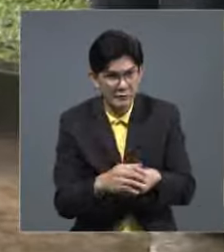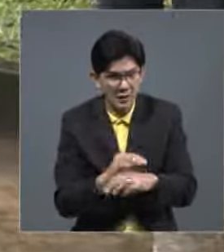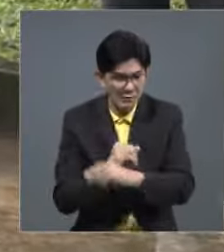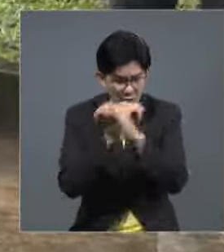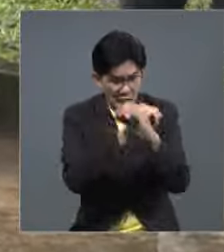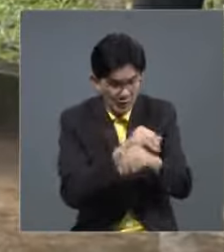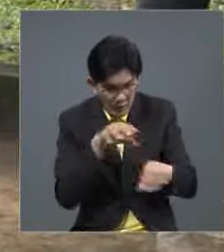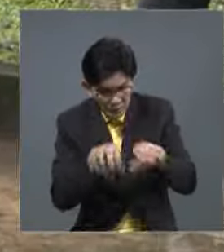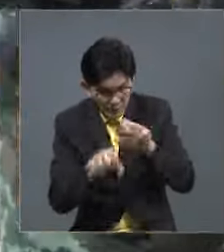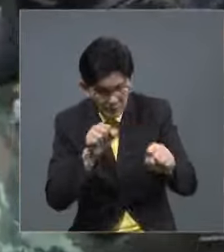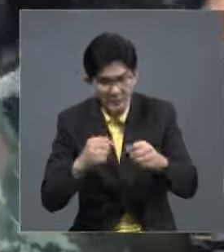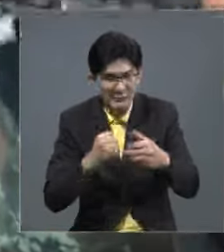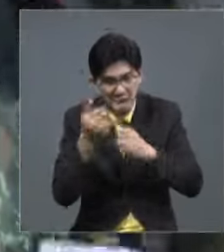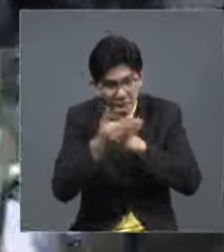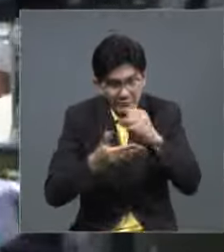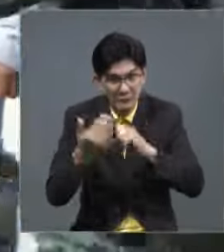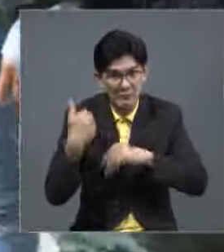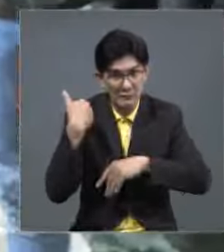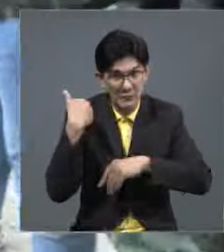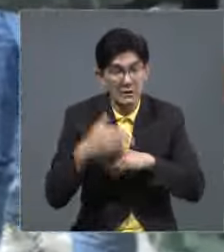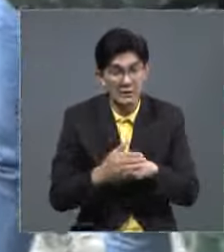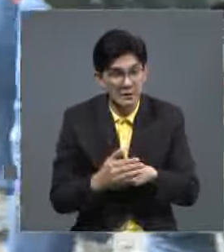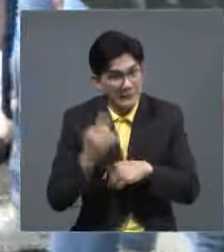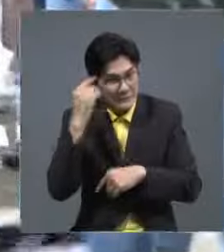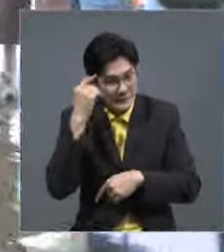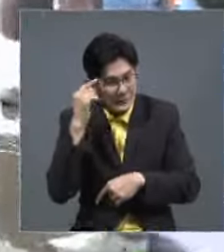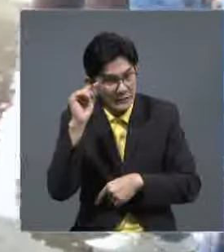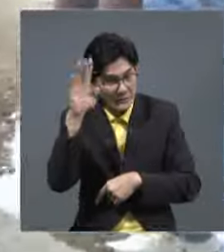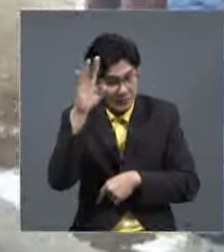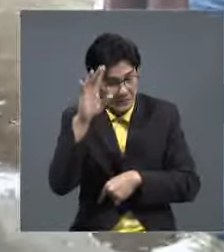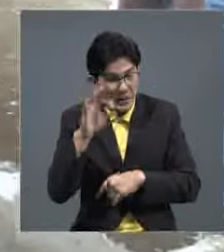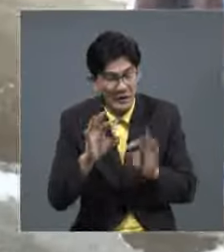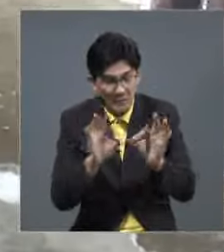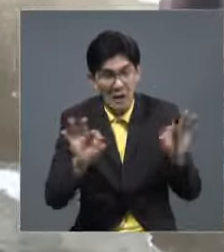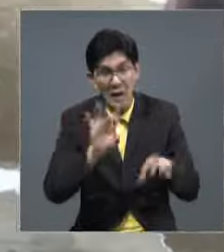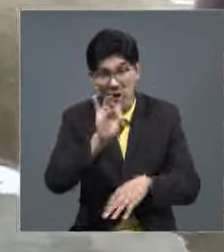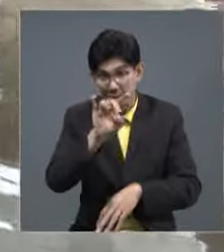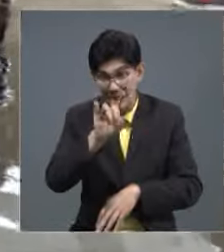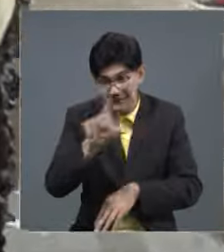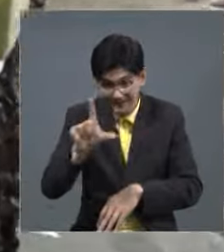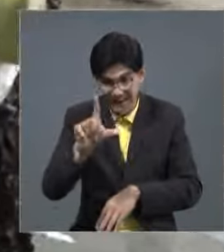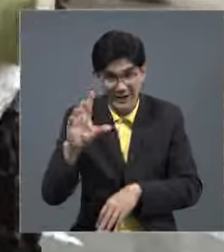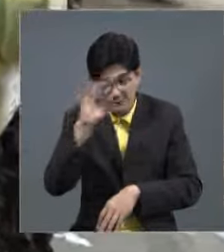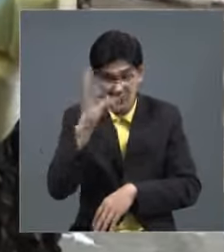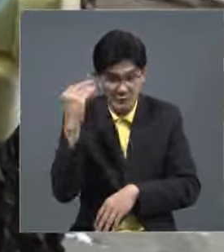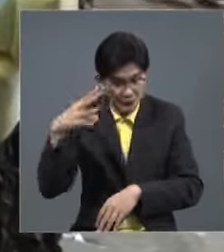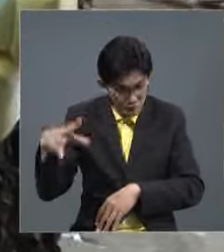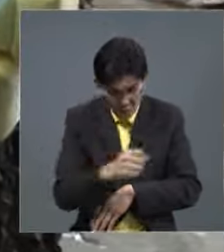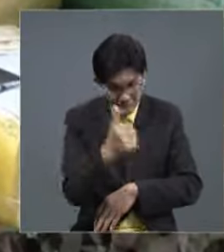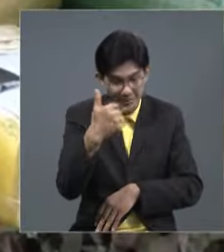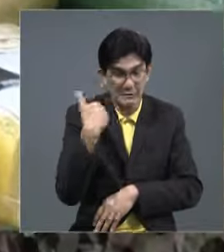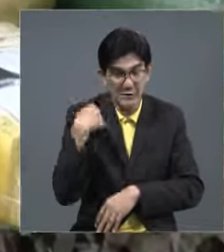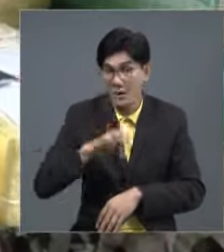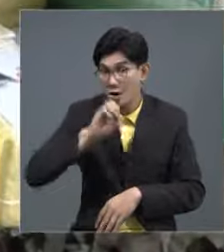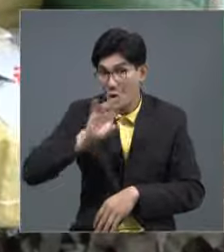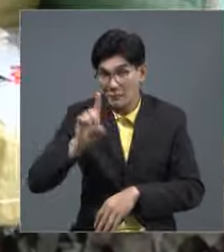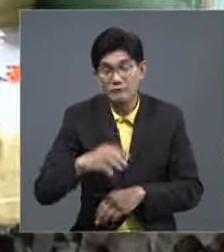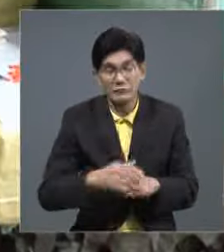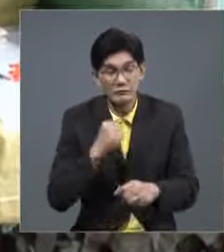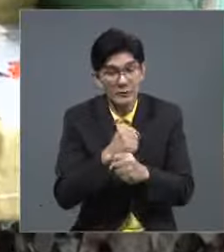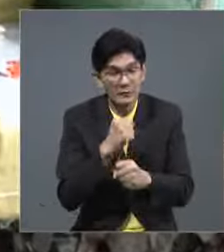ก็จับกุมปราบปรามยาเสพติดหลังจากที่สามารถยึดยาบ้าได้ถึง8ล้านเม็ดเมื่อคืนนี้นะคะก็มีการกำชับค่ะบอกว่าให้ป